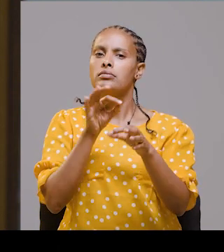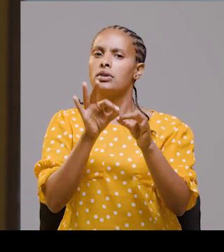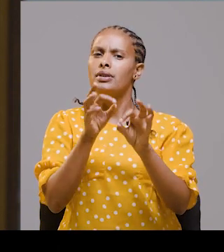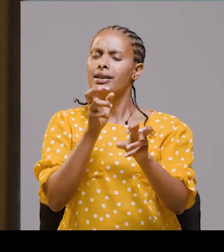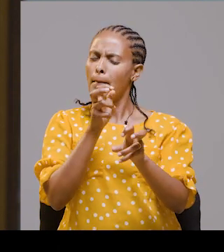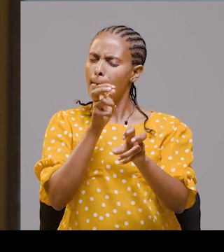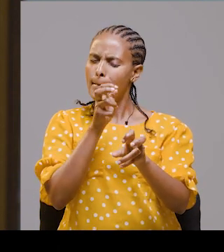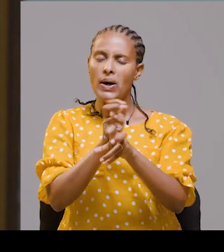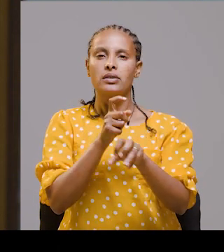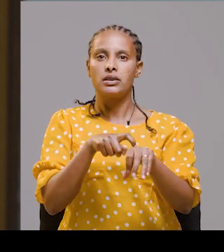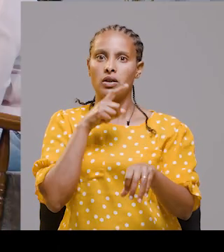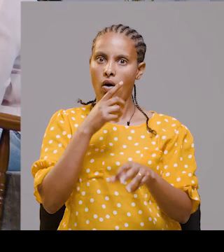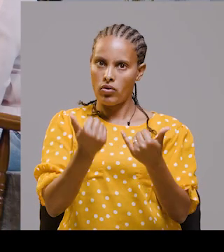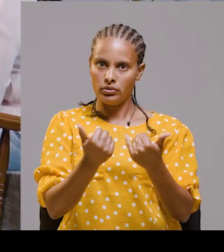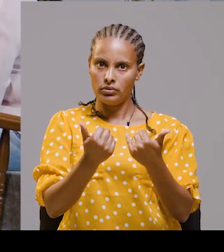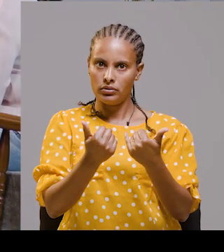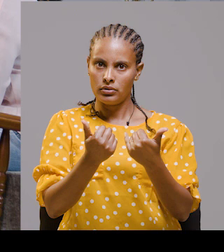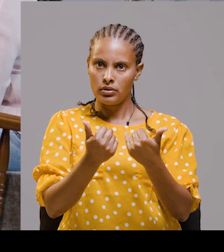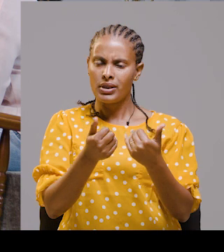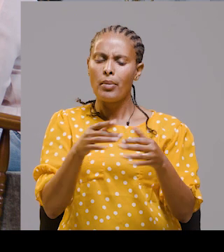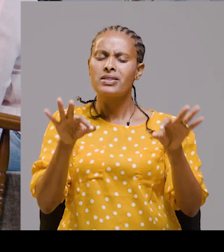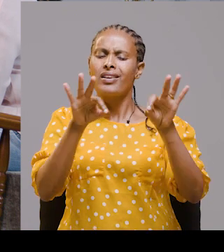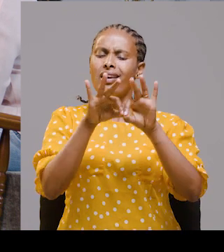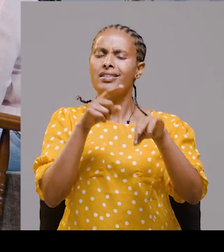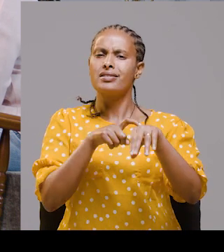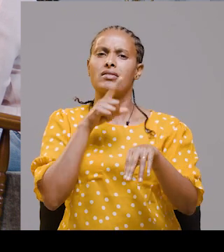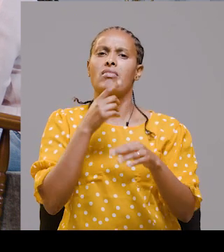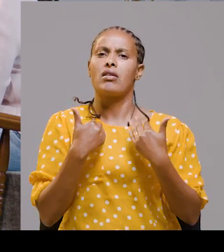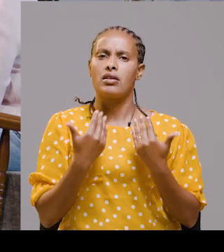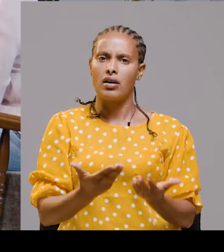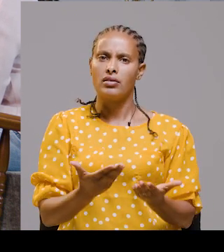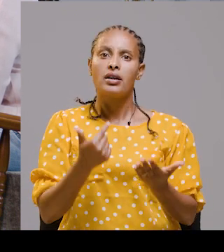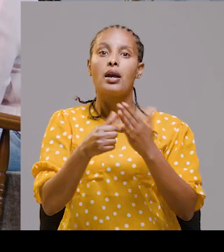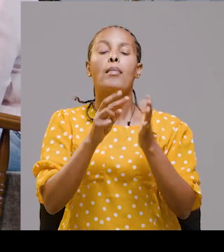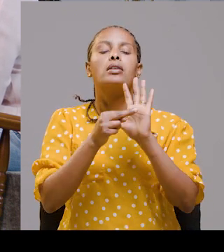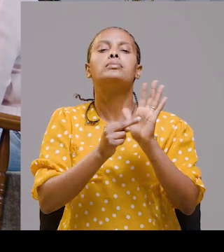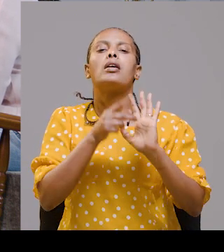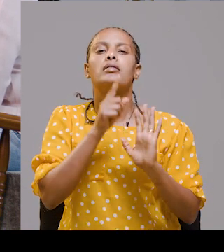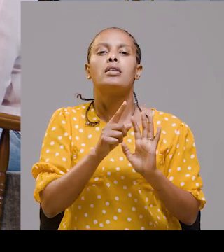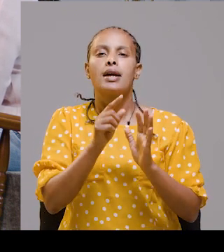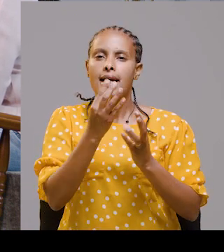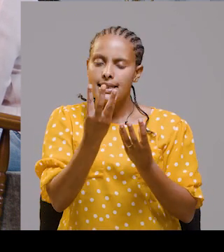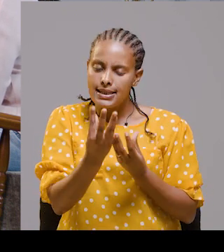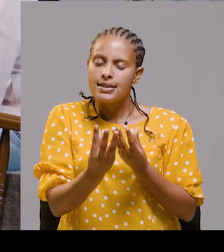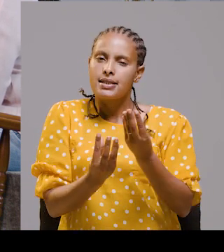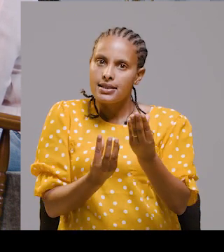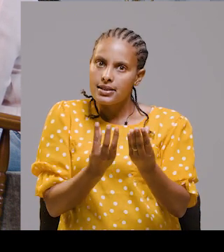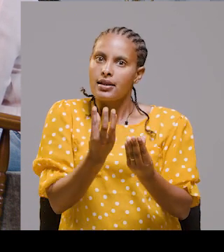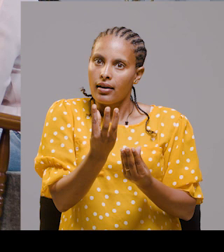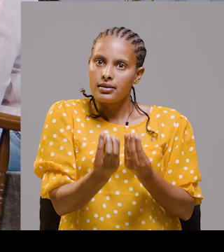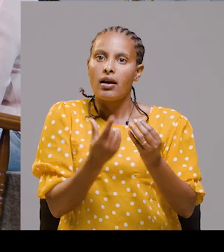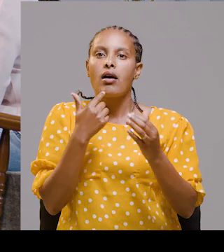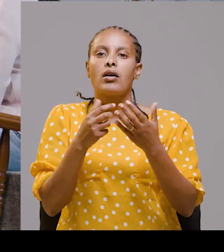አተረጓጎም ነው አይደል ክሪቲካል ፒሪየድ ላይ ነው ያለነው ብቻ በጣም ወሳኝ ጊዜ ላይ ነው ያለነው ይሄ ዊንዶው ቀስ ይያለ ይሄ